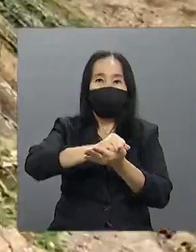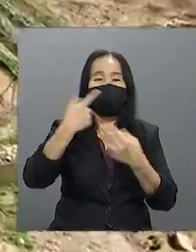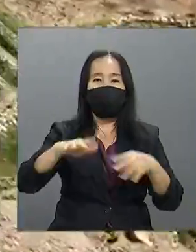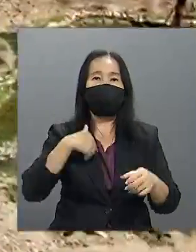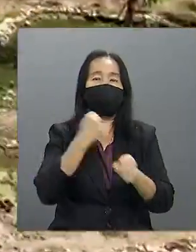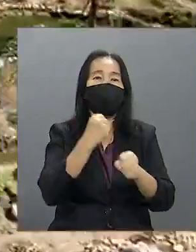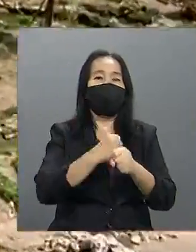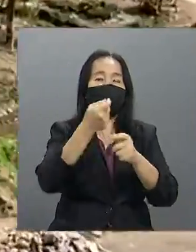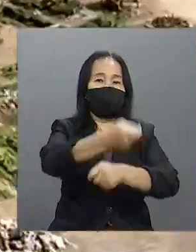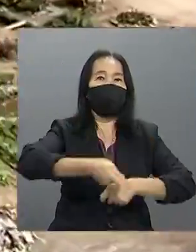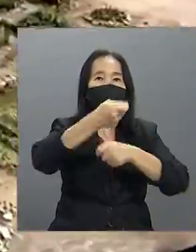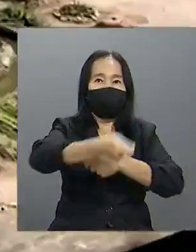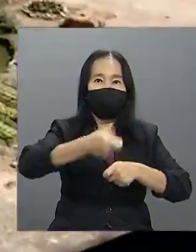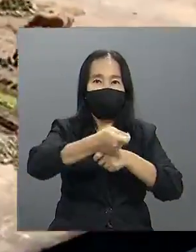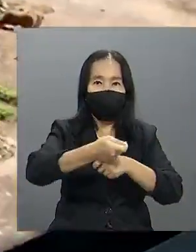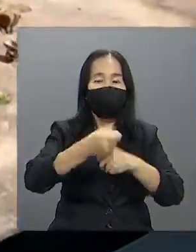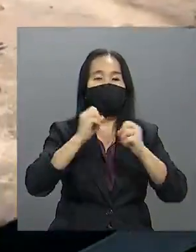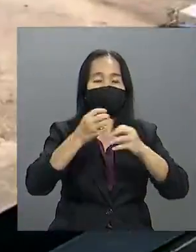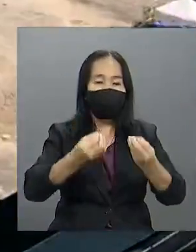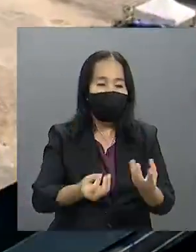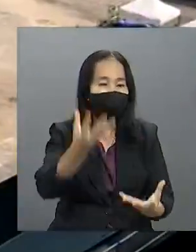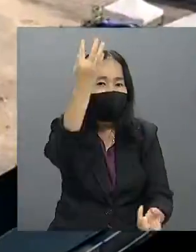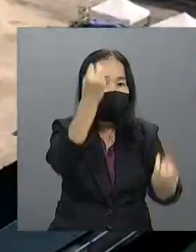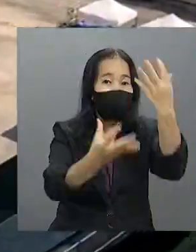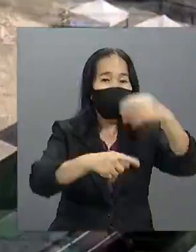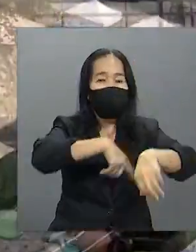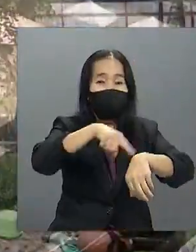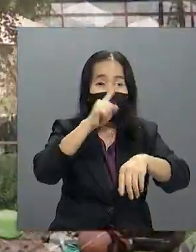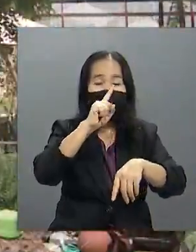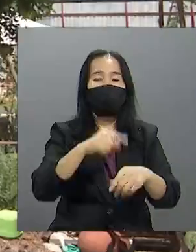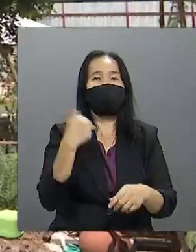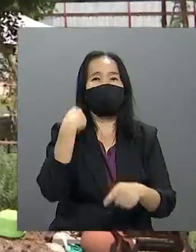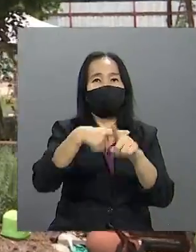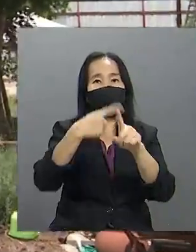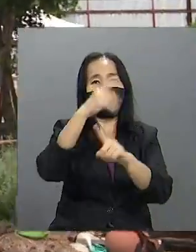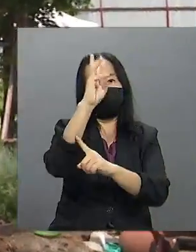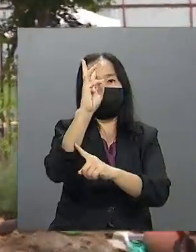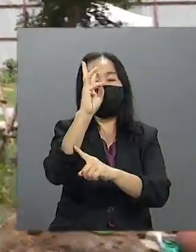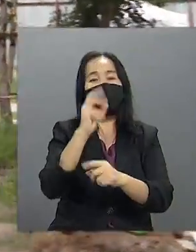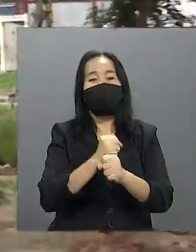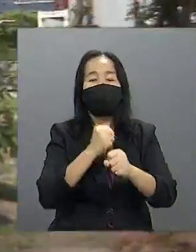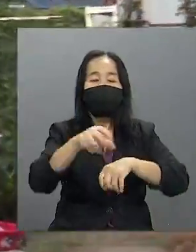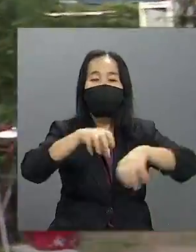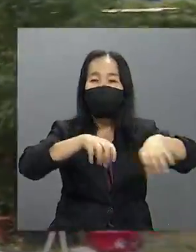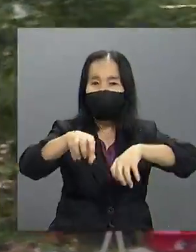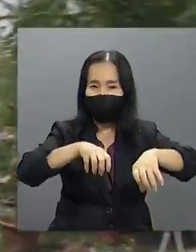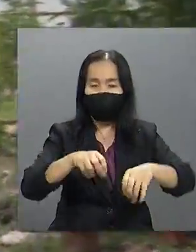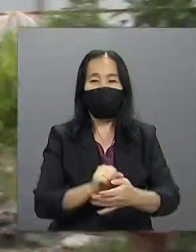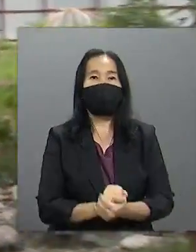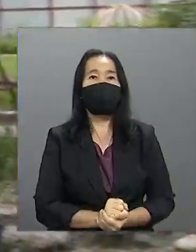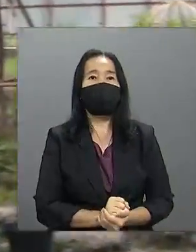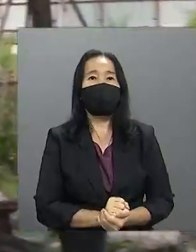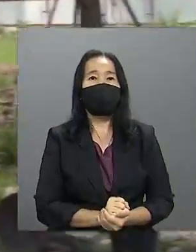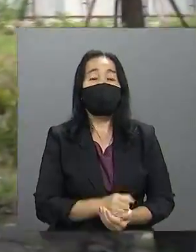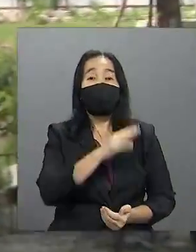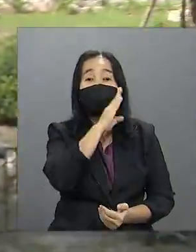เห็นผลผลิตงอกงามแบบนี้ใช้เวลาแค่ครึ่งปีเองนะคะ หากที่นี่เปิดให้บริการ